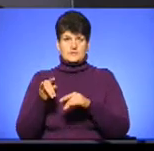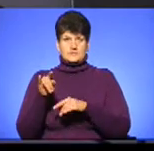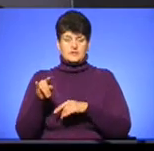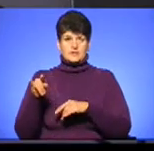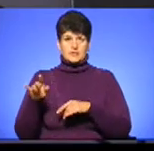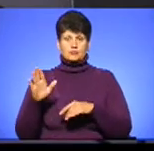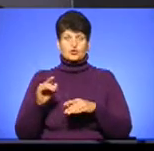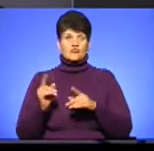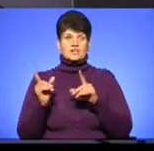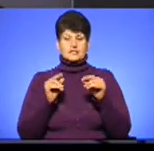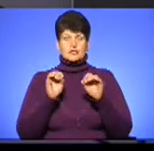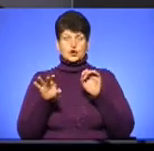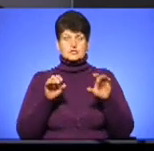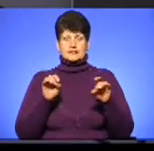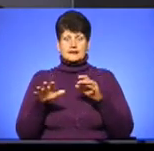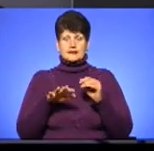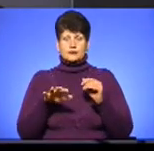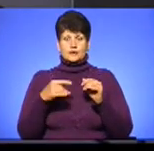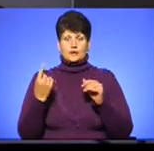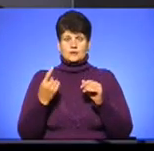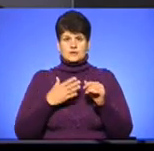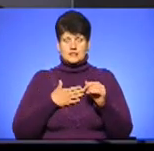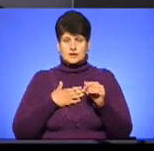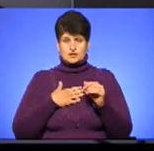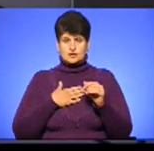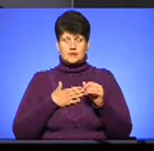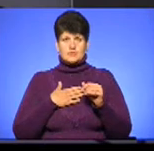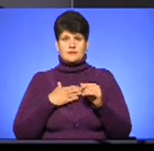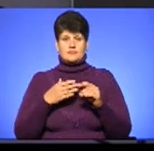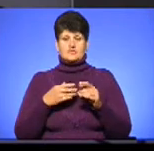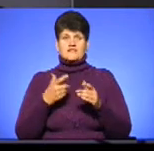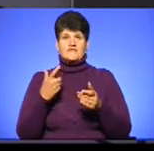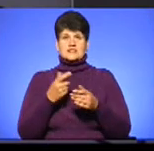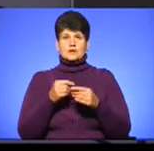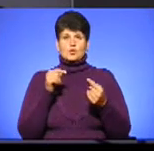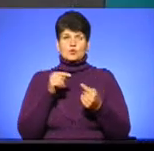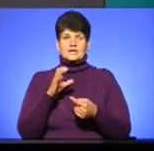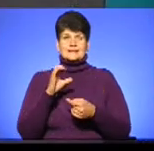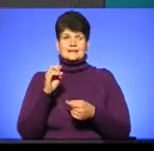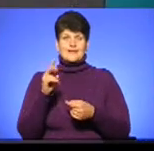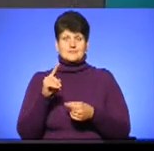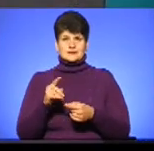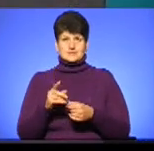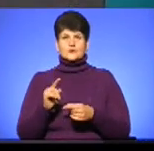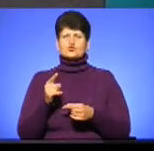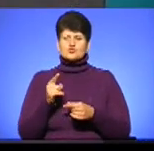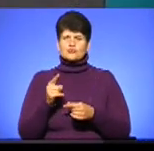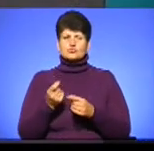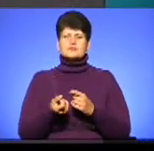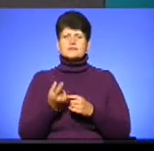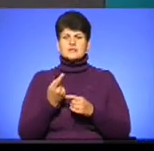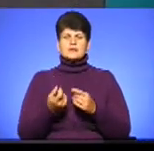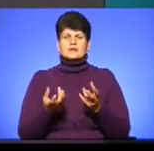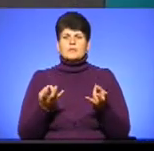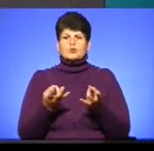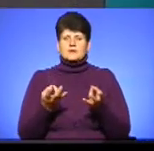вилітати і розкидати на території нашої області приманку з вакциною проти сказу. Добре, тоді розпочнемо з того, чому і з чого виникла така